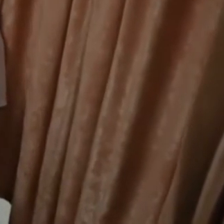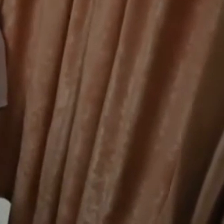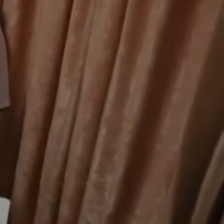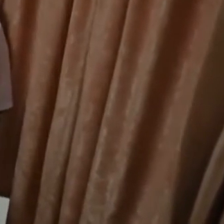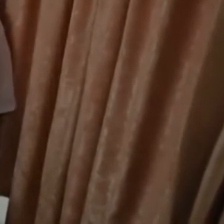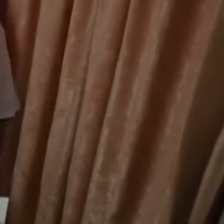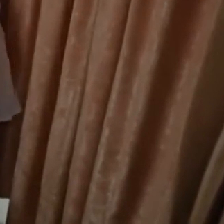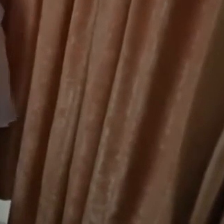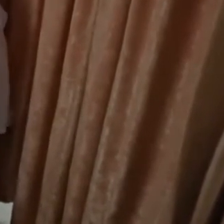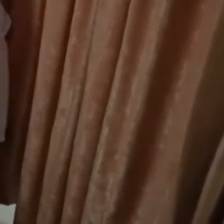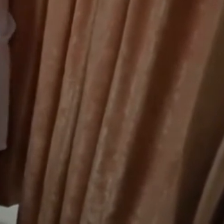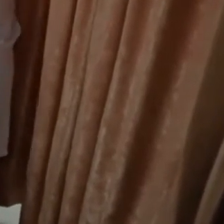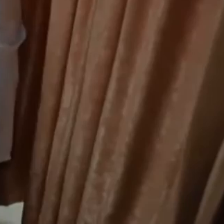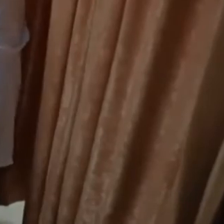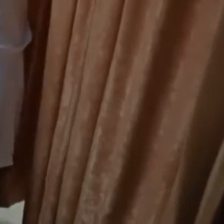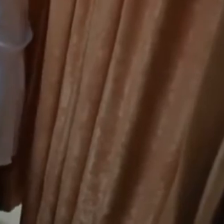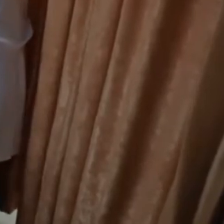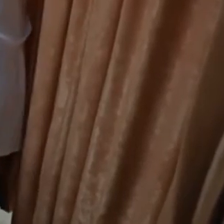ışığı gözüne tuttu.